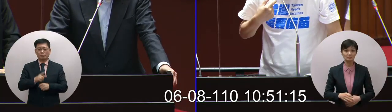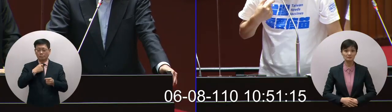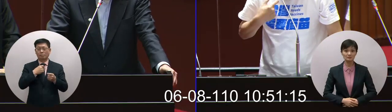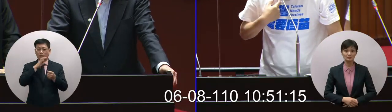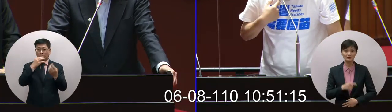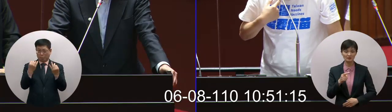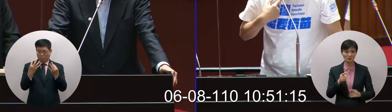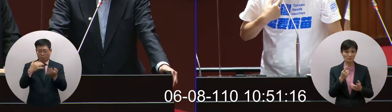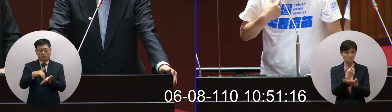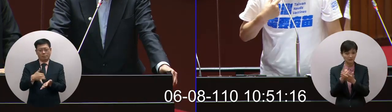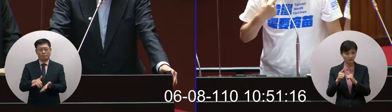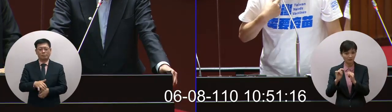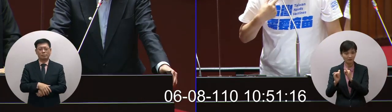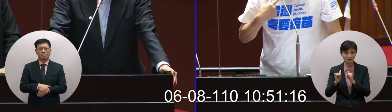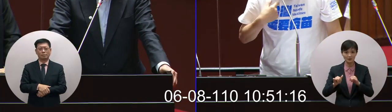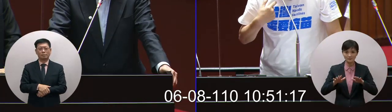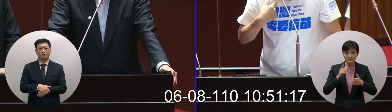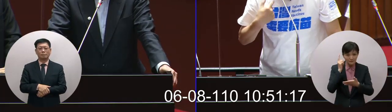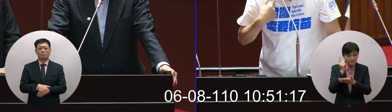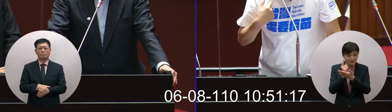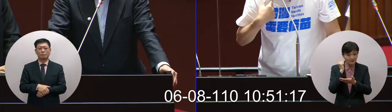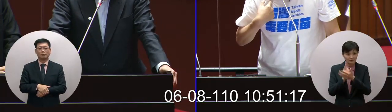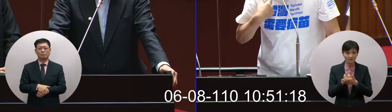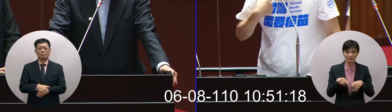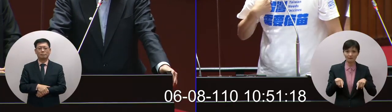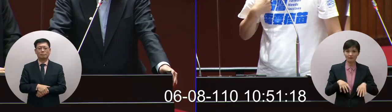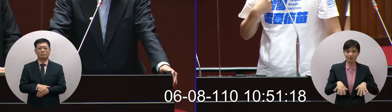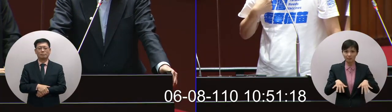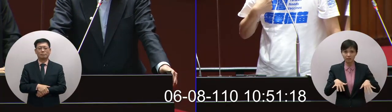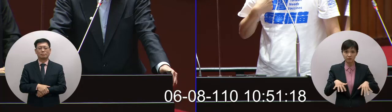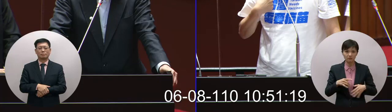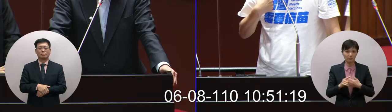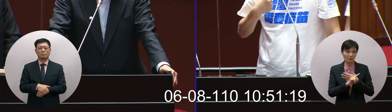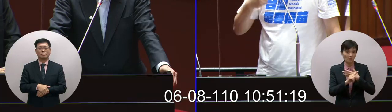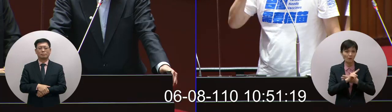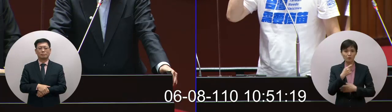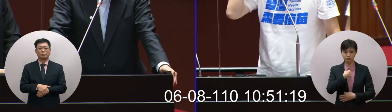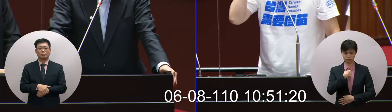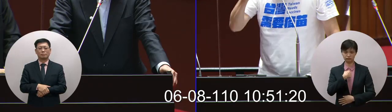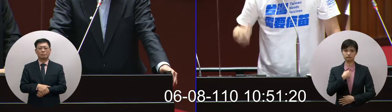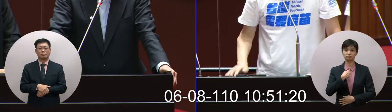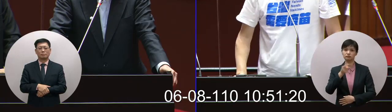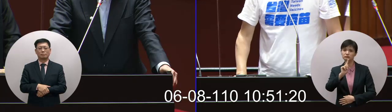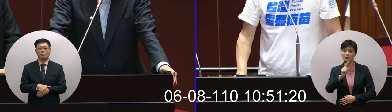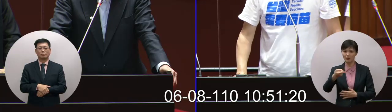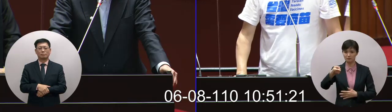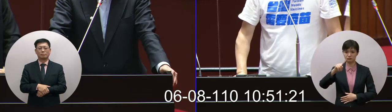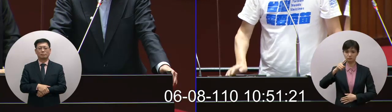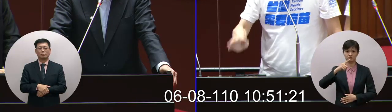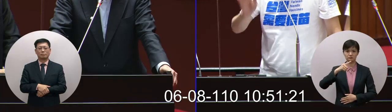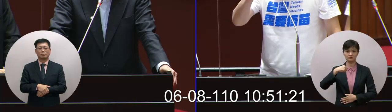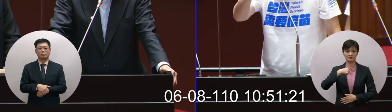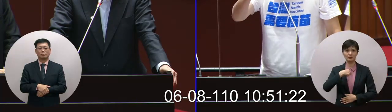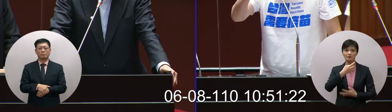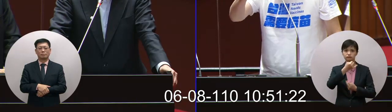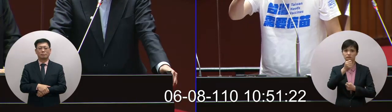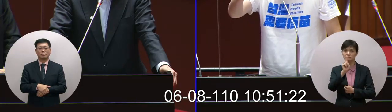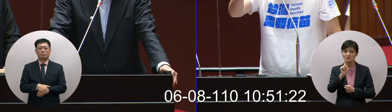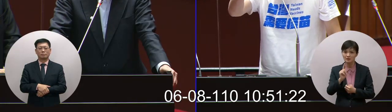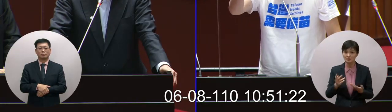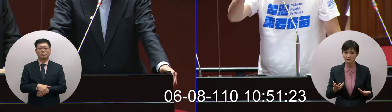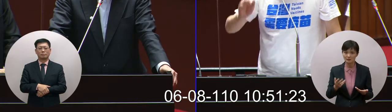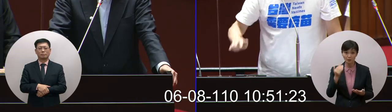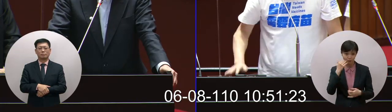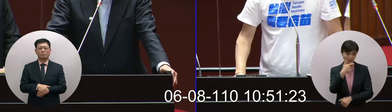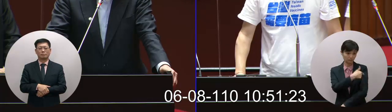在每天在惶恐，就是我什么时候可以打得到？因为打不到，都有机